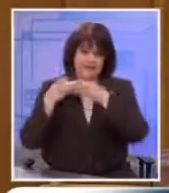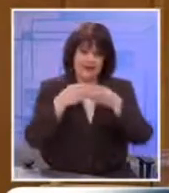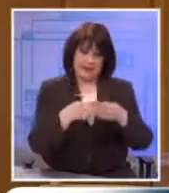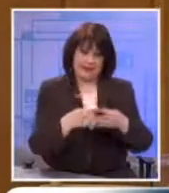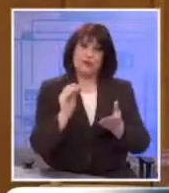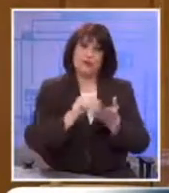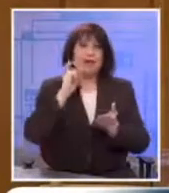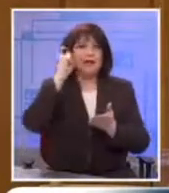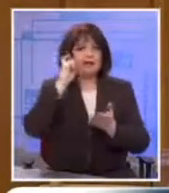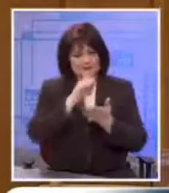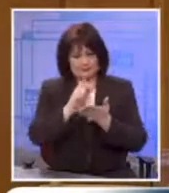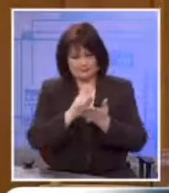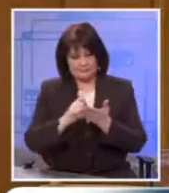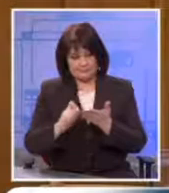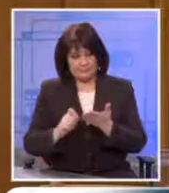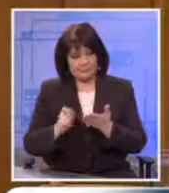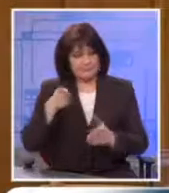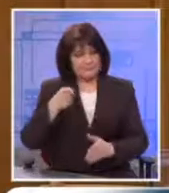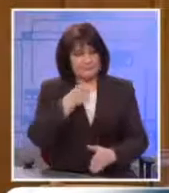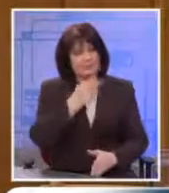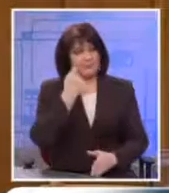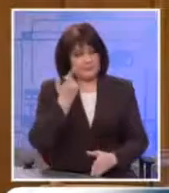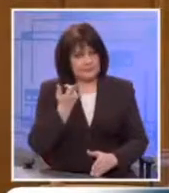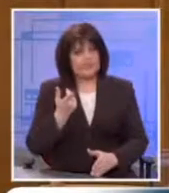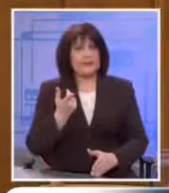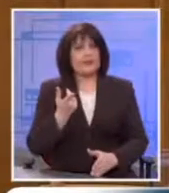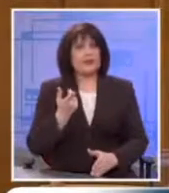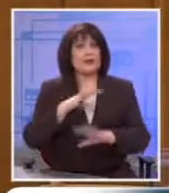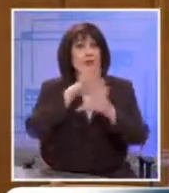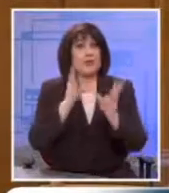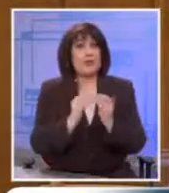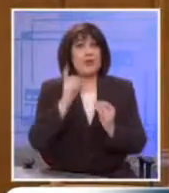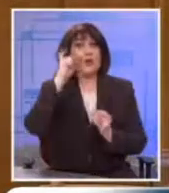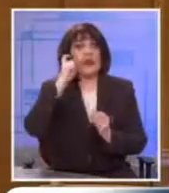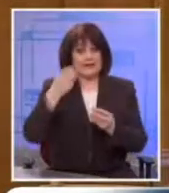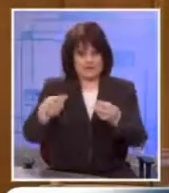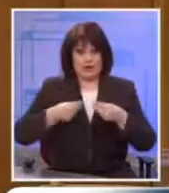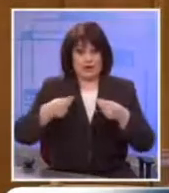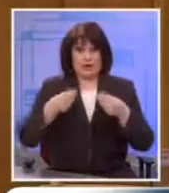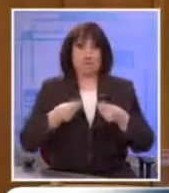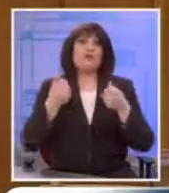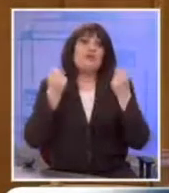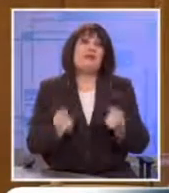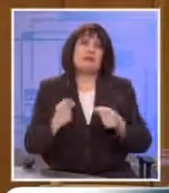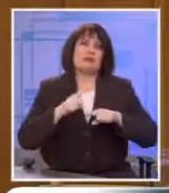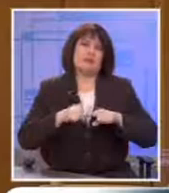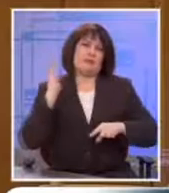νέα έκθεση. Όλες οι εκθέσεις που έχει κάνει είναι εξαιρετικά επιβαρυντικές για τη χώρα